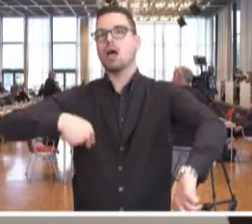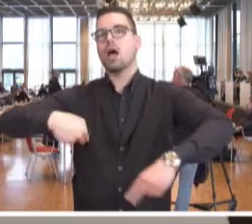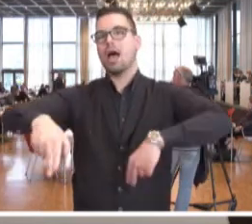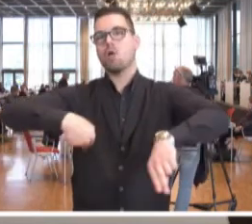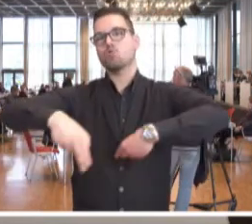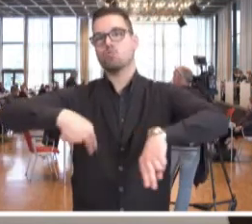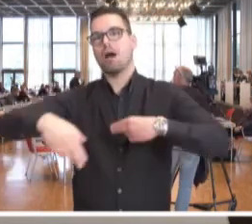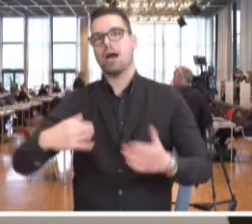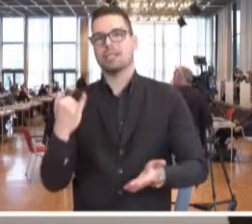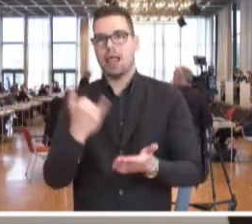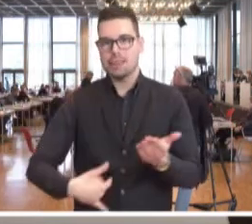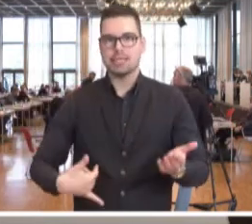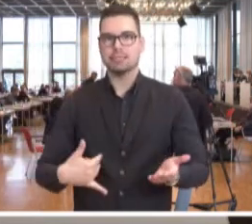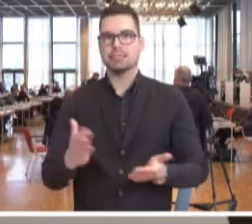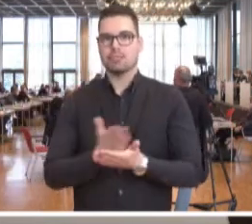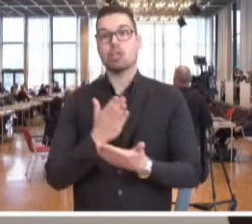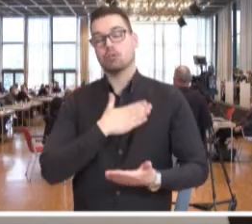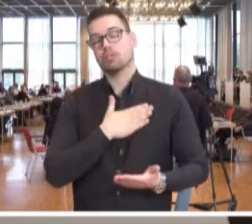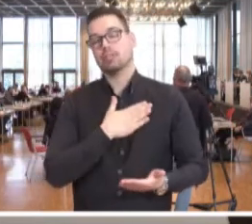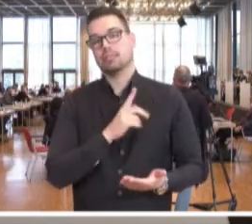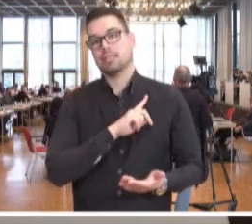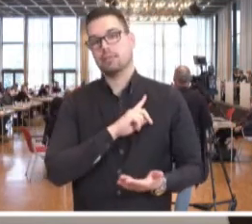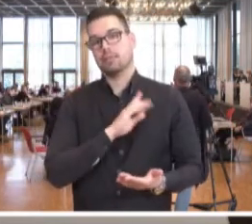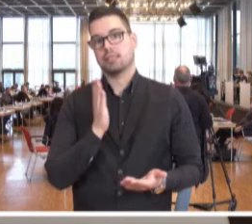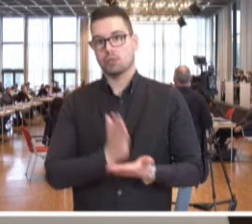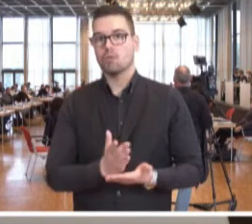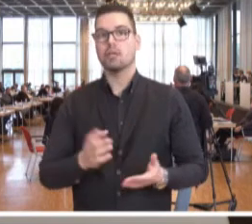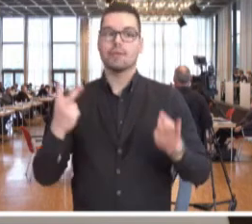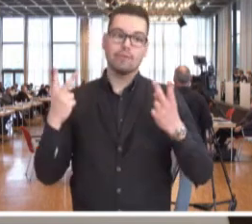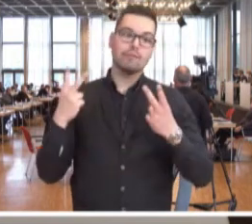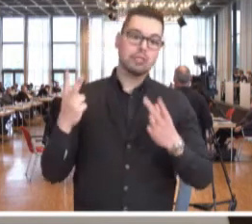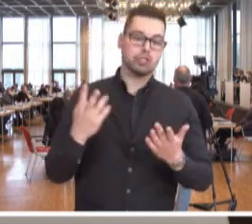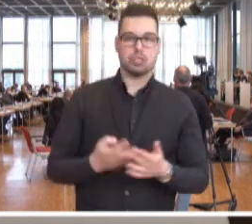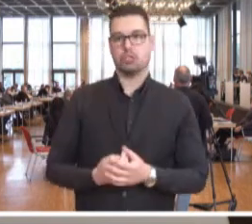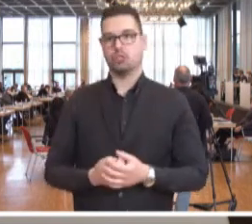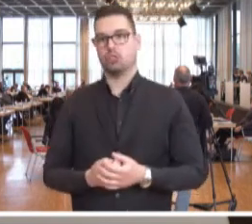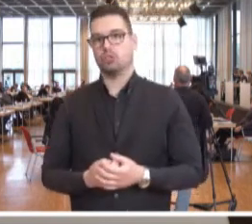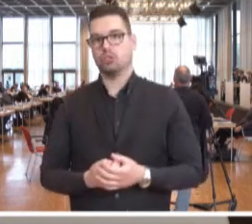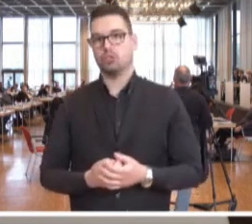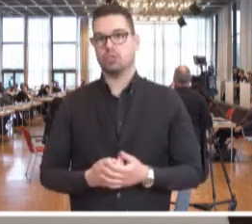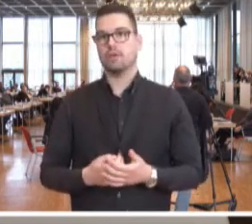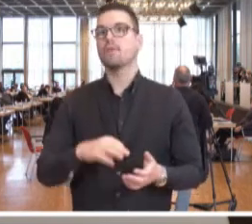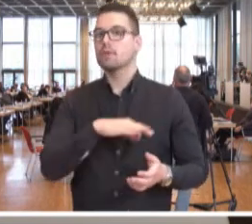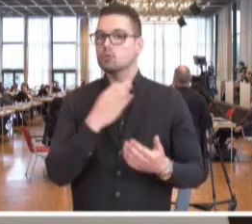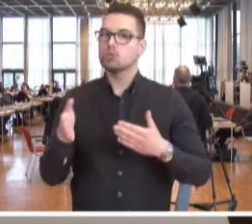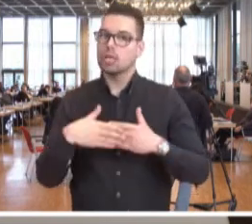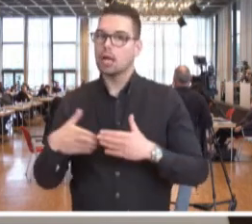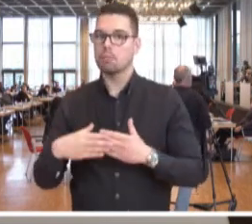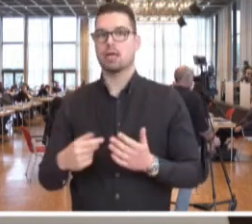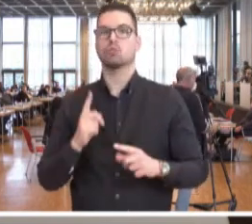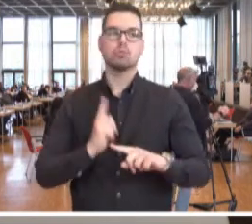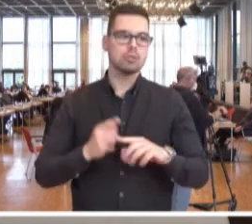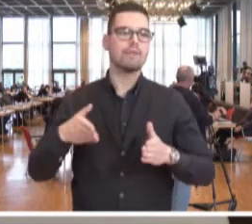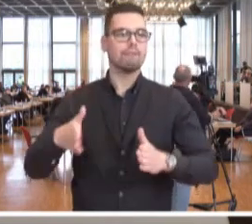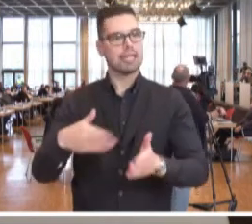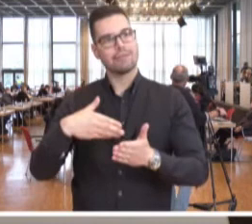letzten Entscheidungen, die ich selbst treffen konnte. Ich finde das nach wie vor eine wichtige Geste an unsere französischen Nachbarn und wir sollten diesen Weg